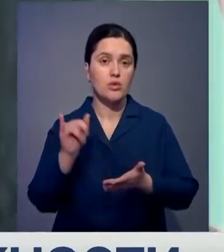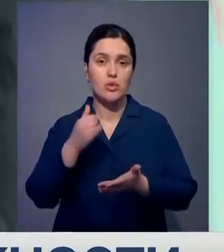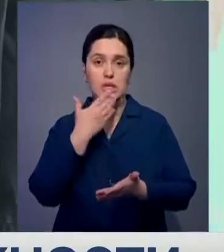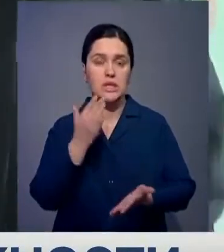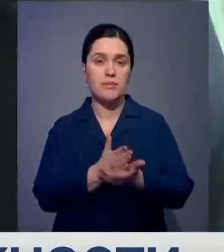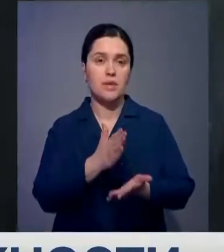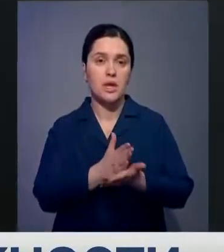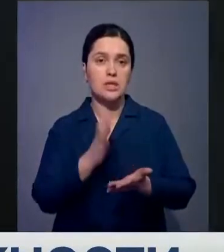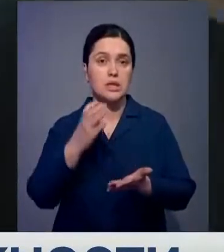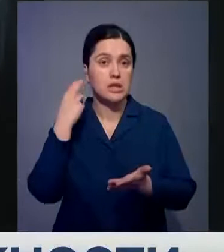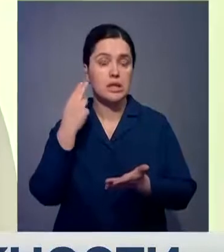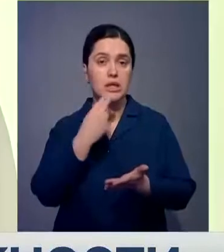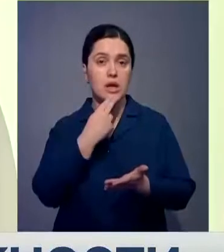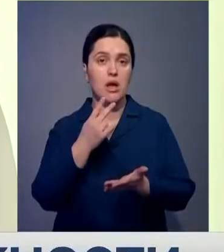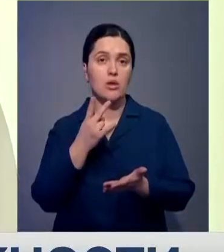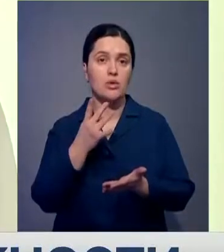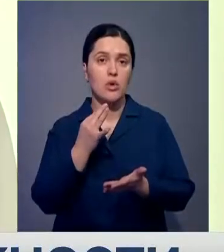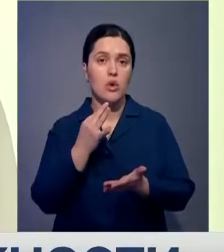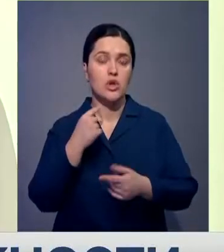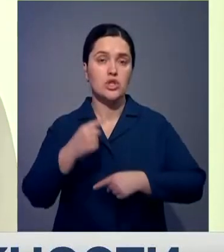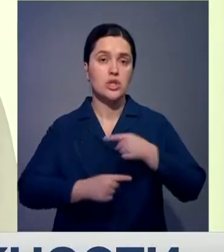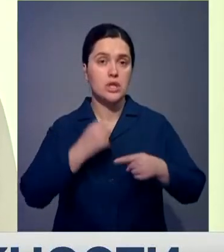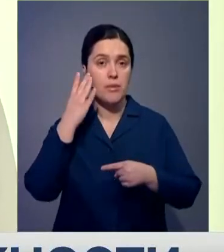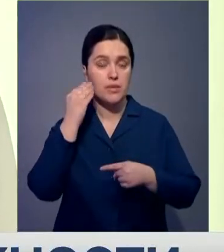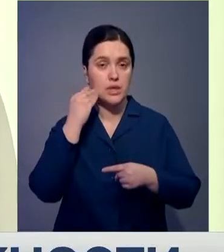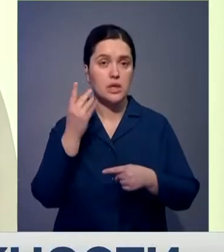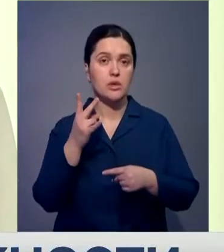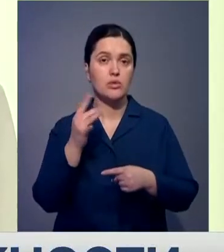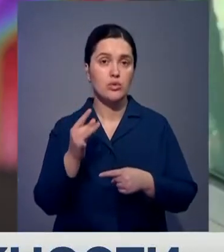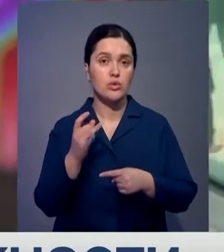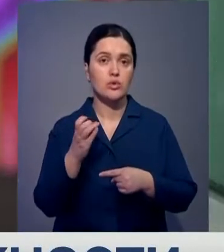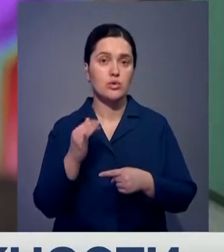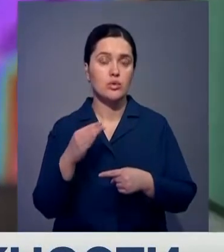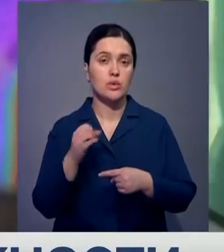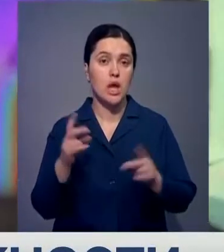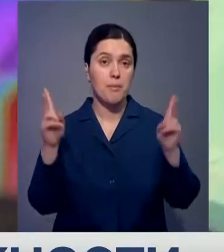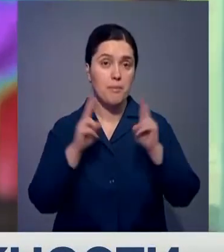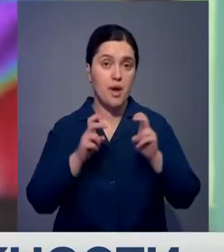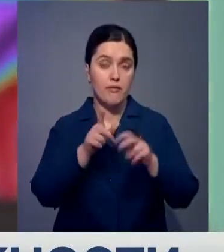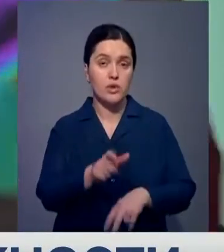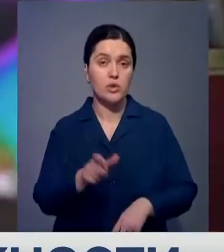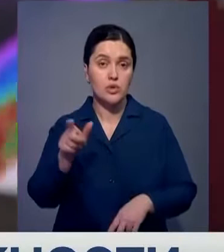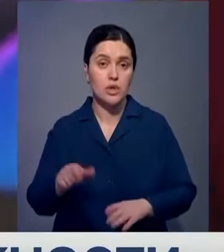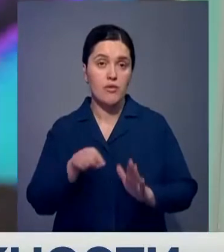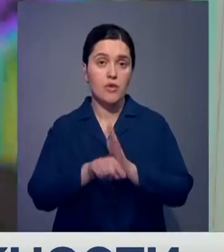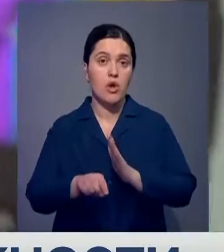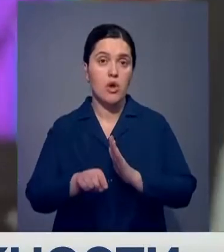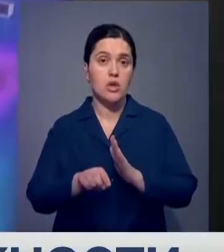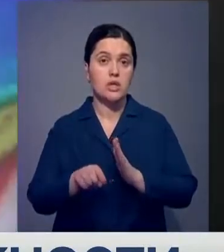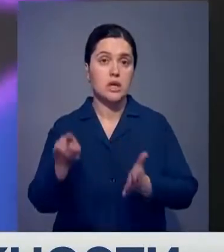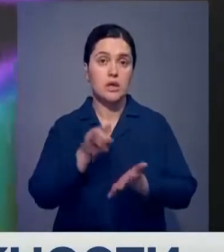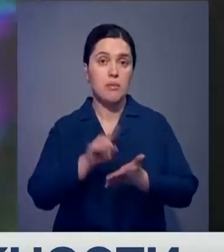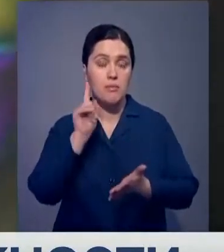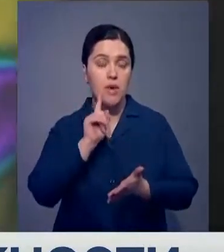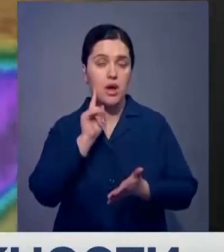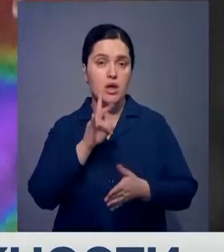не имеет прямых сообщений с китаем транзит осуществляется через алматы и нурсултан проверка пассажиров внутренних рейсов пока что